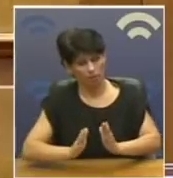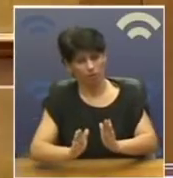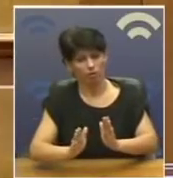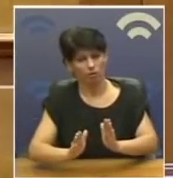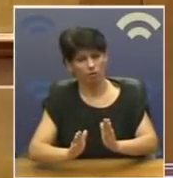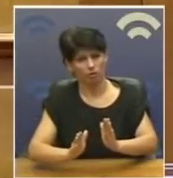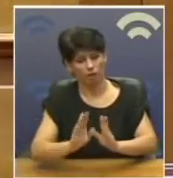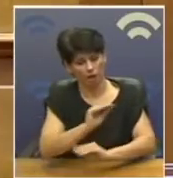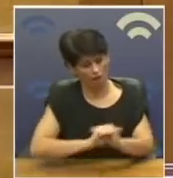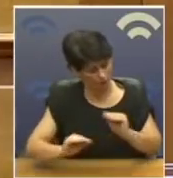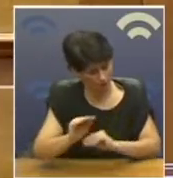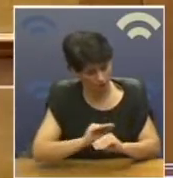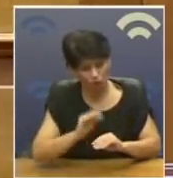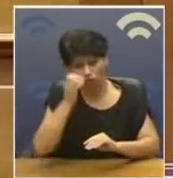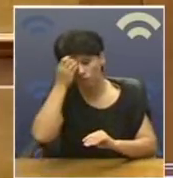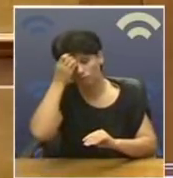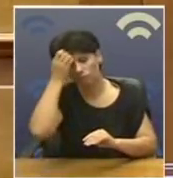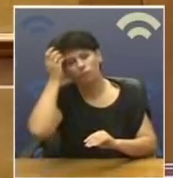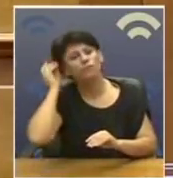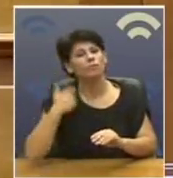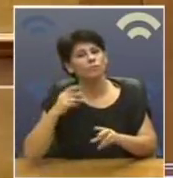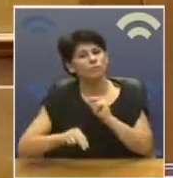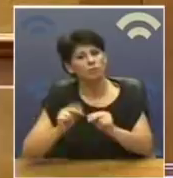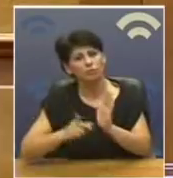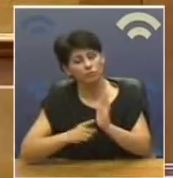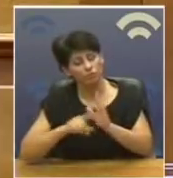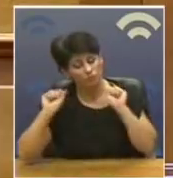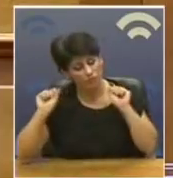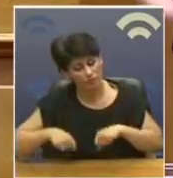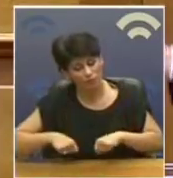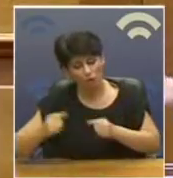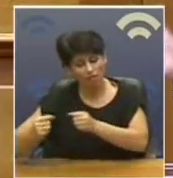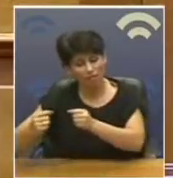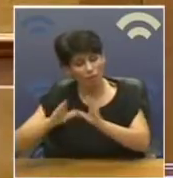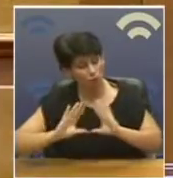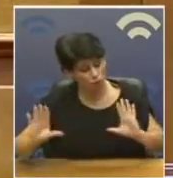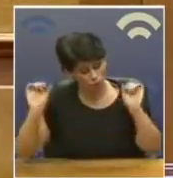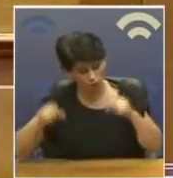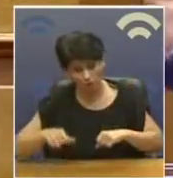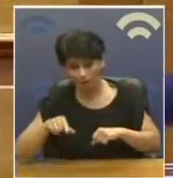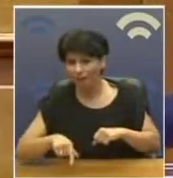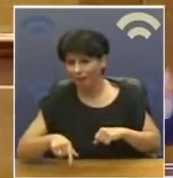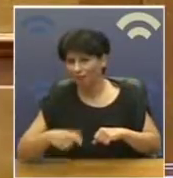και αναδιαρθρώσεις. Το νομοθετήσαμε εμείς σε συμφωνία με τους θεσμούς, άρα το επιχείρημά σας το κάνετε γι' αυτό